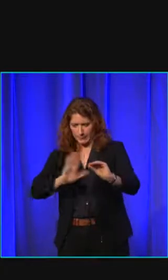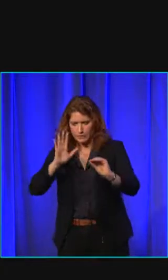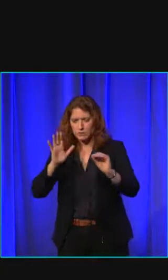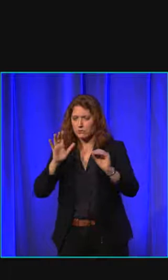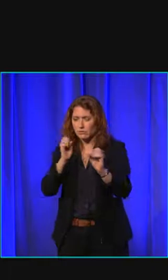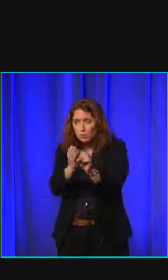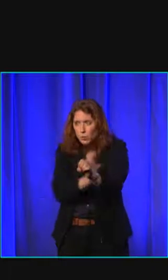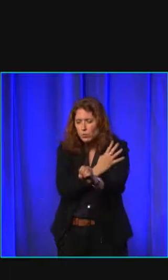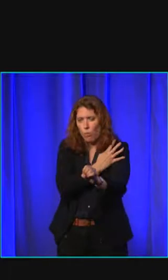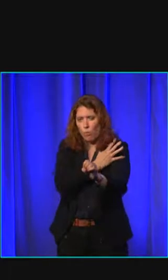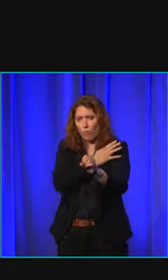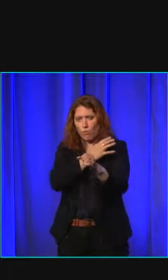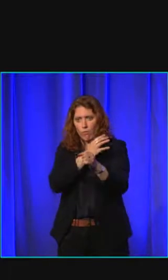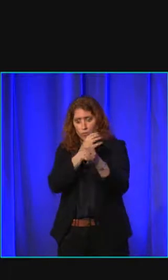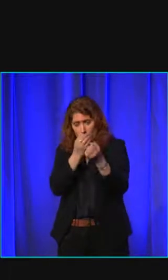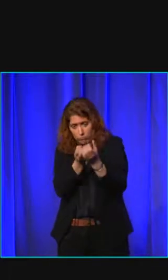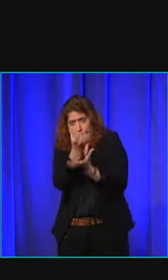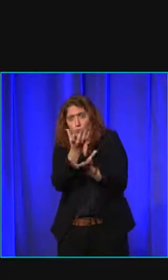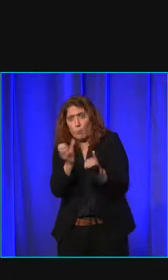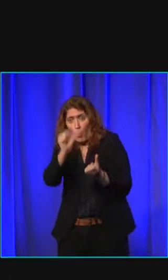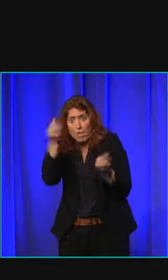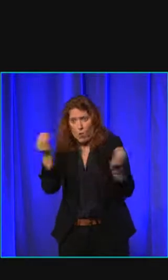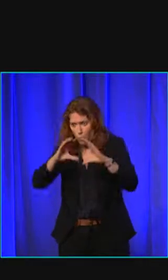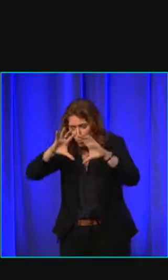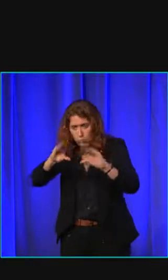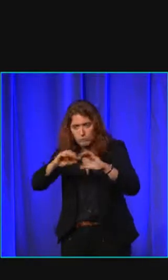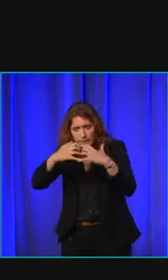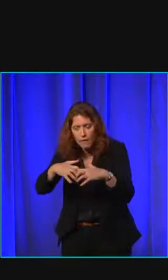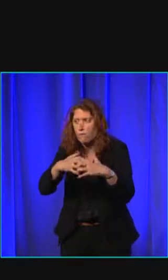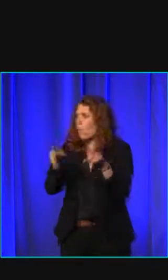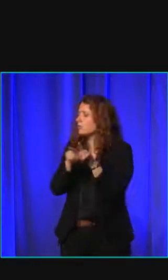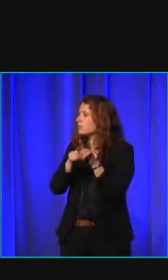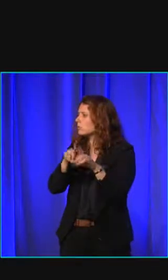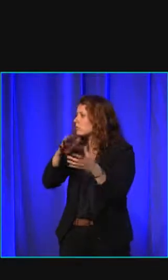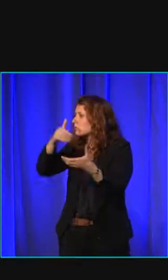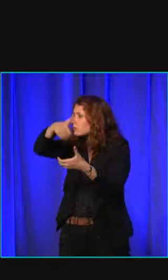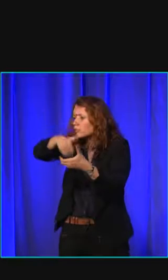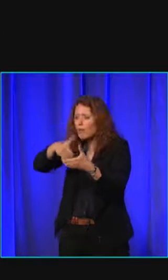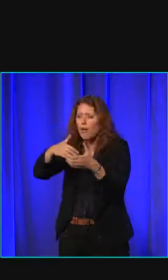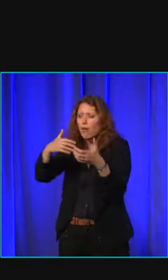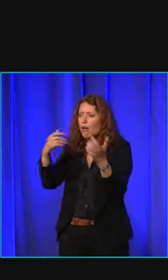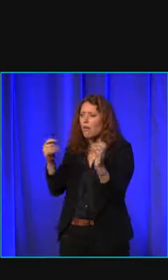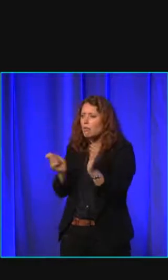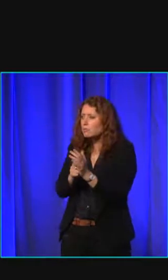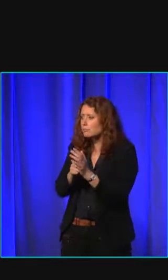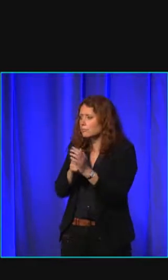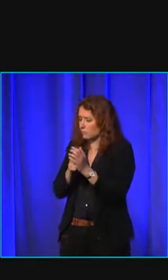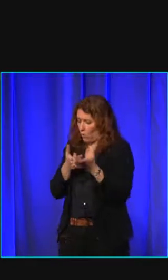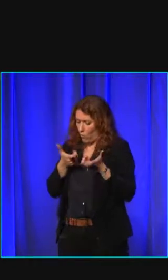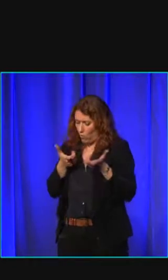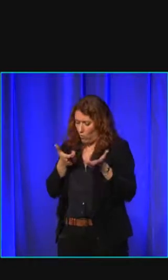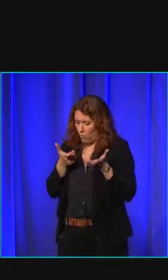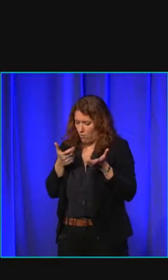les émotions sont générées, c'est également le siège lorsque l'on contrôle de manière consciente ou inconsciente